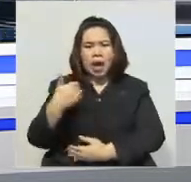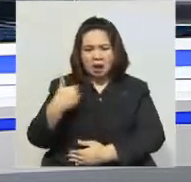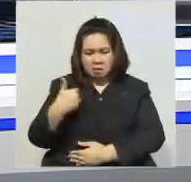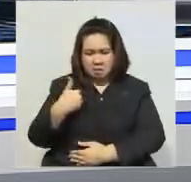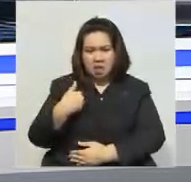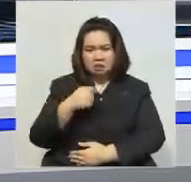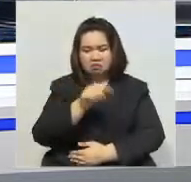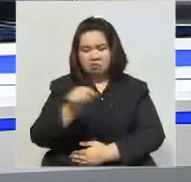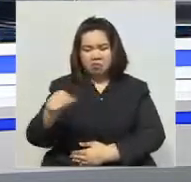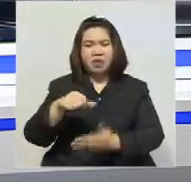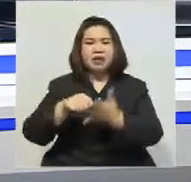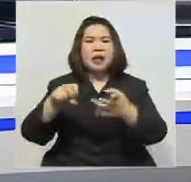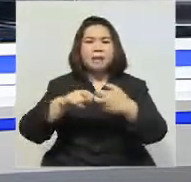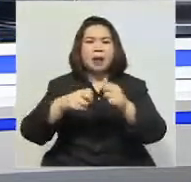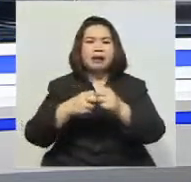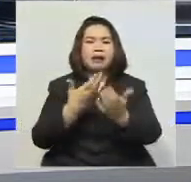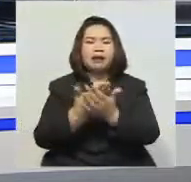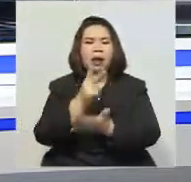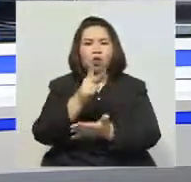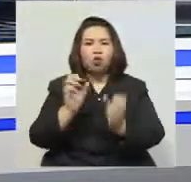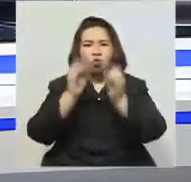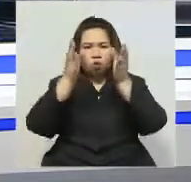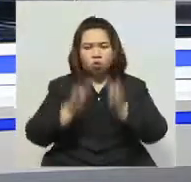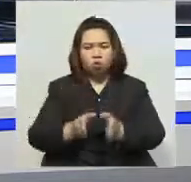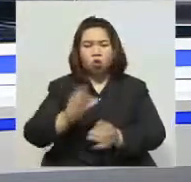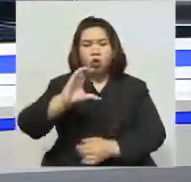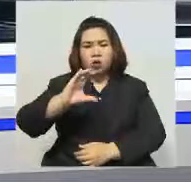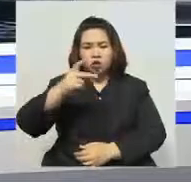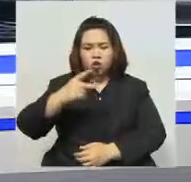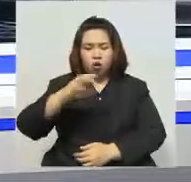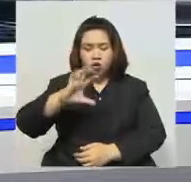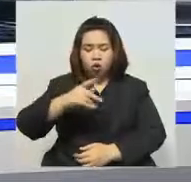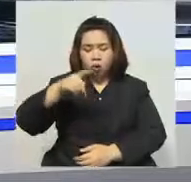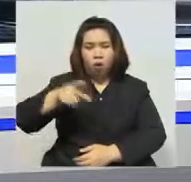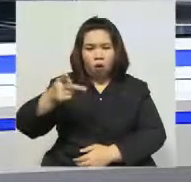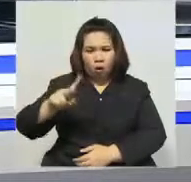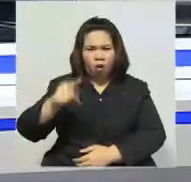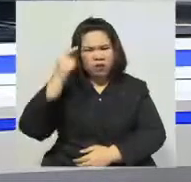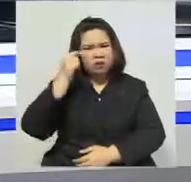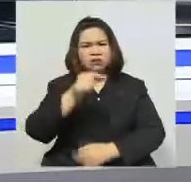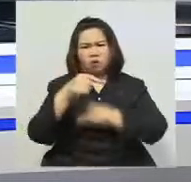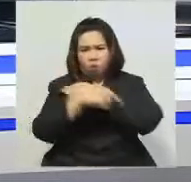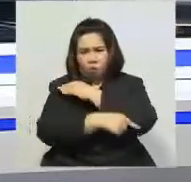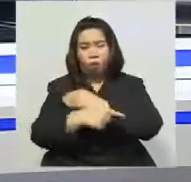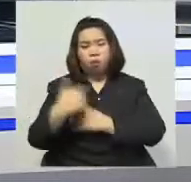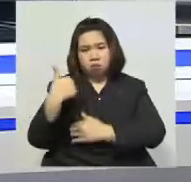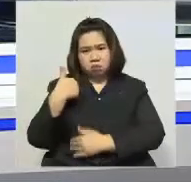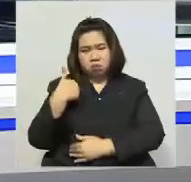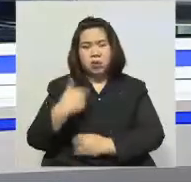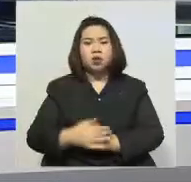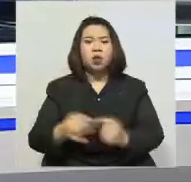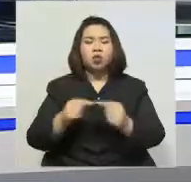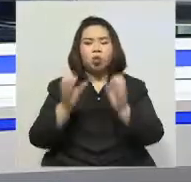ว่ามีส่วนร่วมในการแก้ปัญหาหนี้สินครูในโครงการเงินกู้ชพคที่สอบไปในทางทุจริตแล้วก็ช่อโกงครู